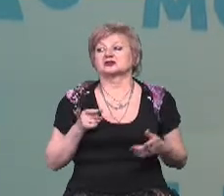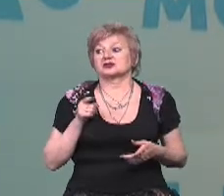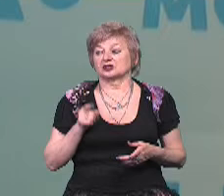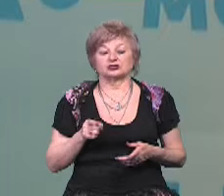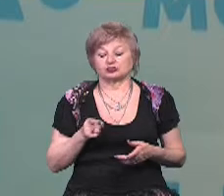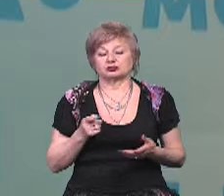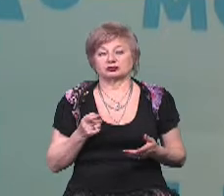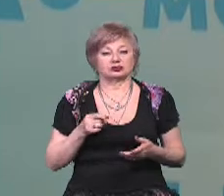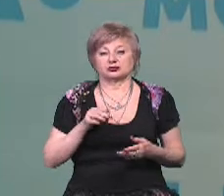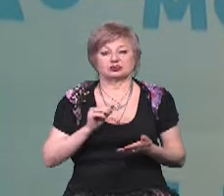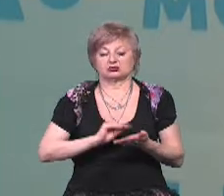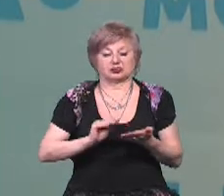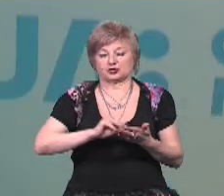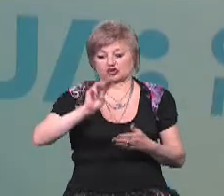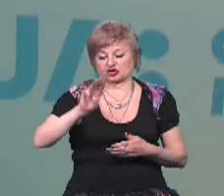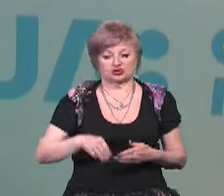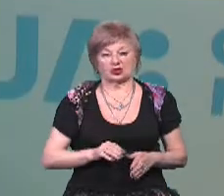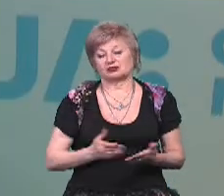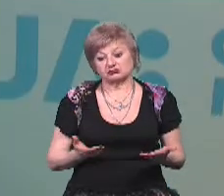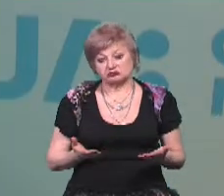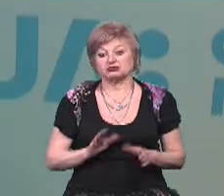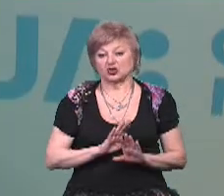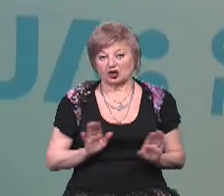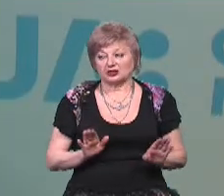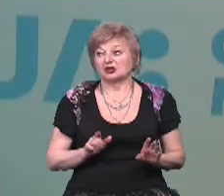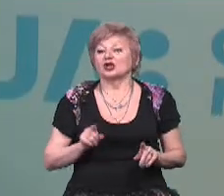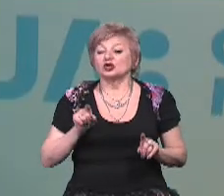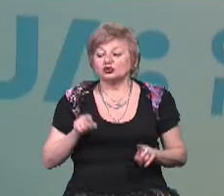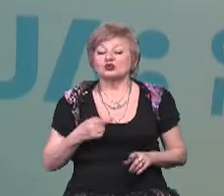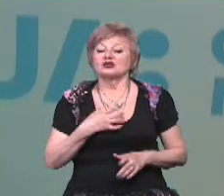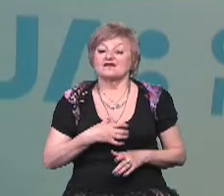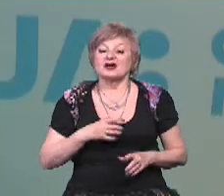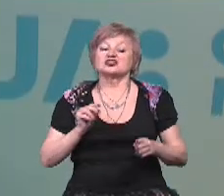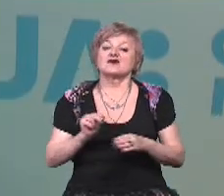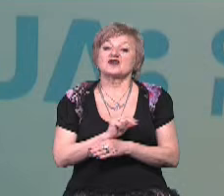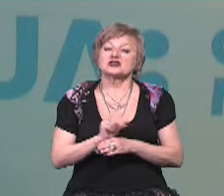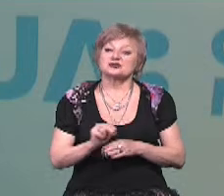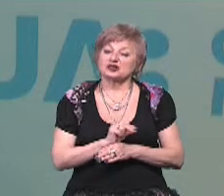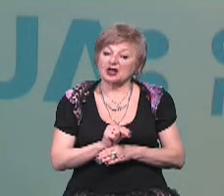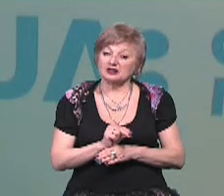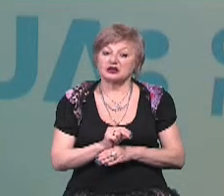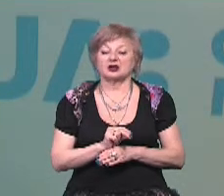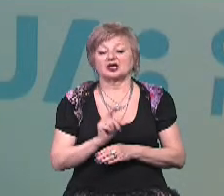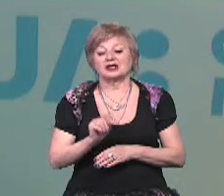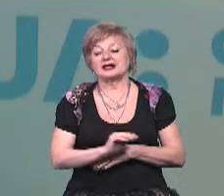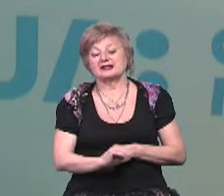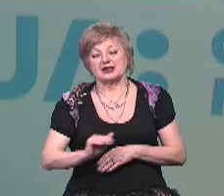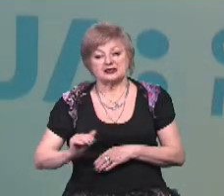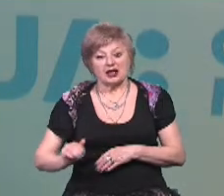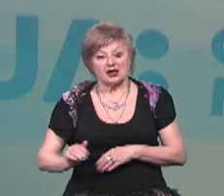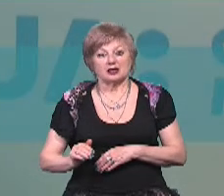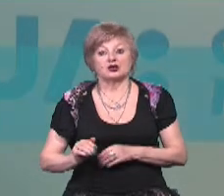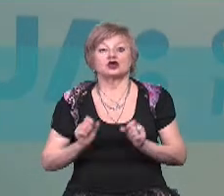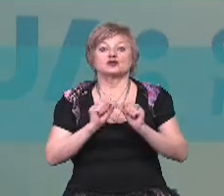мова не буде про те, щоб виписати, наприклад, штраф. Тут дуже важливо виховання, і виховання в тому числі і дітей, і